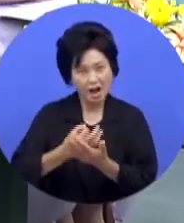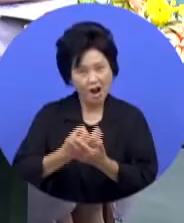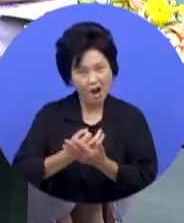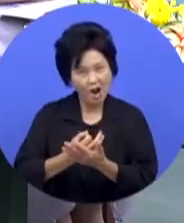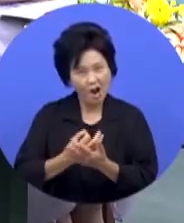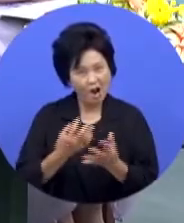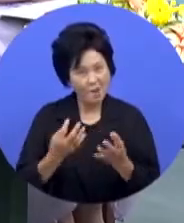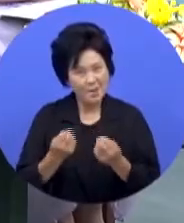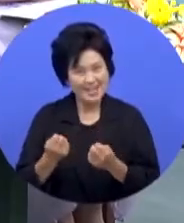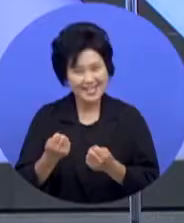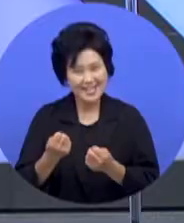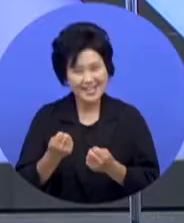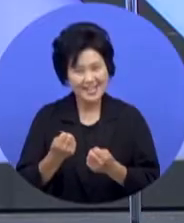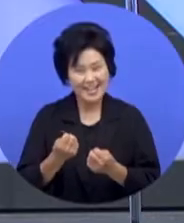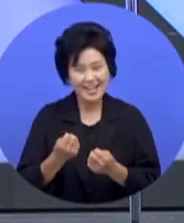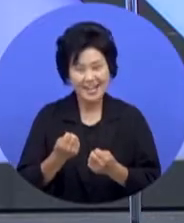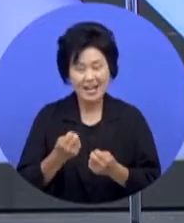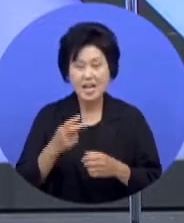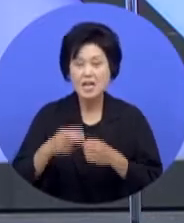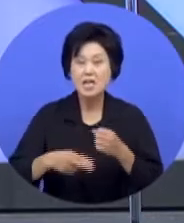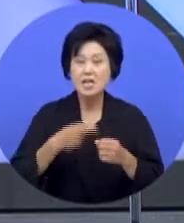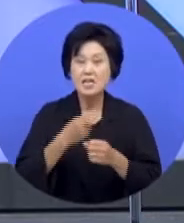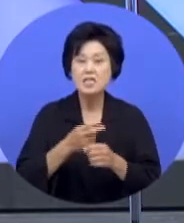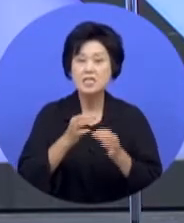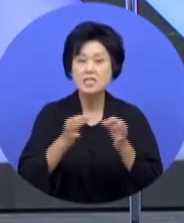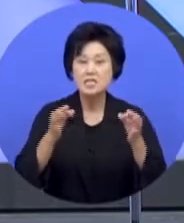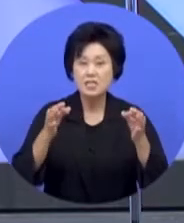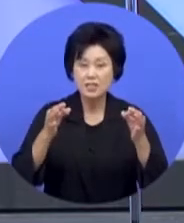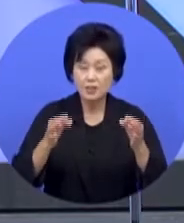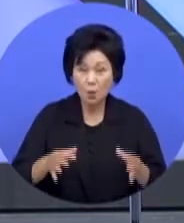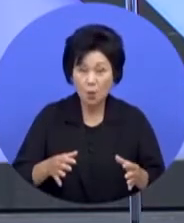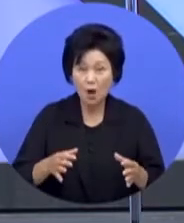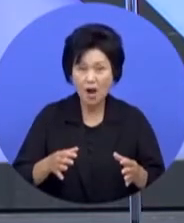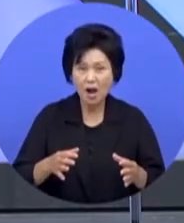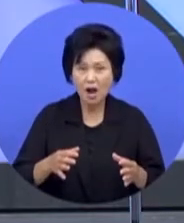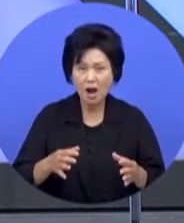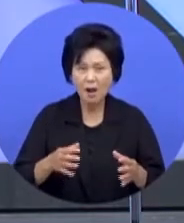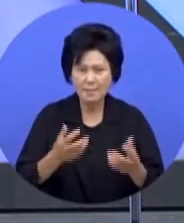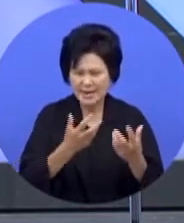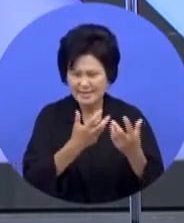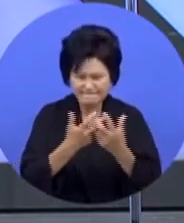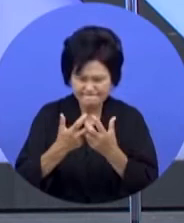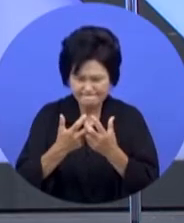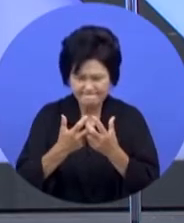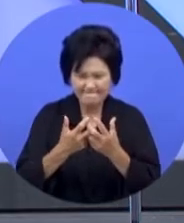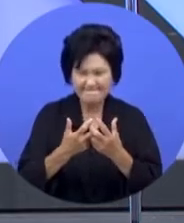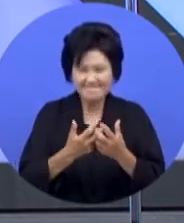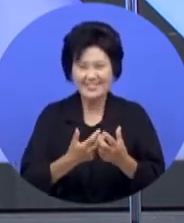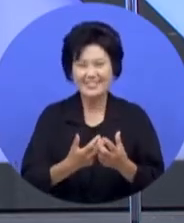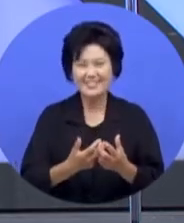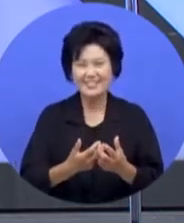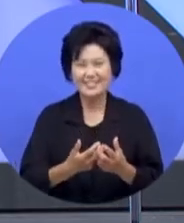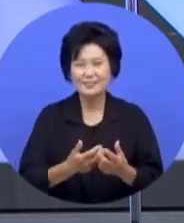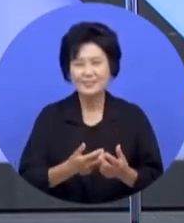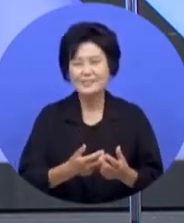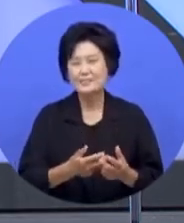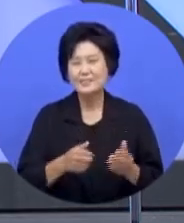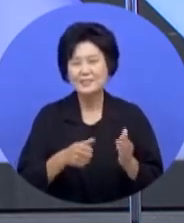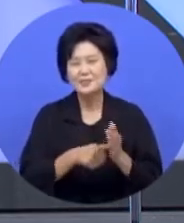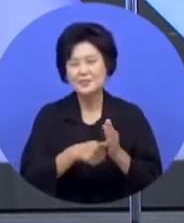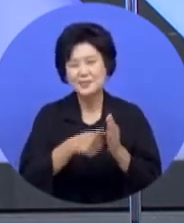한 2년 동안 퇴원생이 없을 정도로 네. 네, 했는데. 네, 유명한 학원인데. 네. 아, 그렇게 유명하지는 않은데